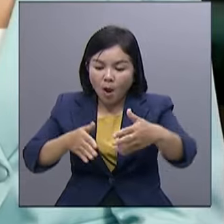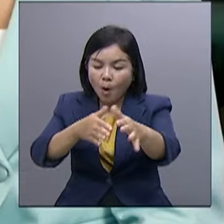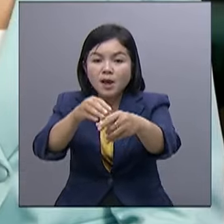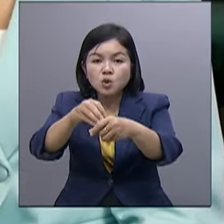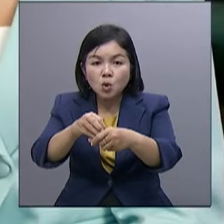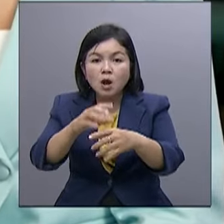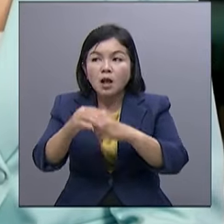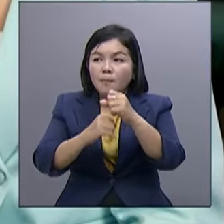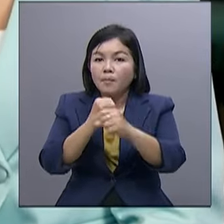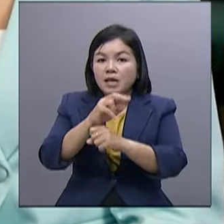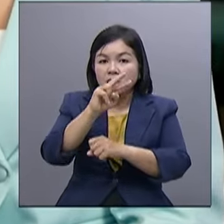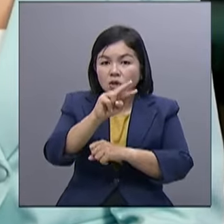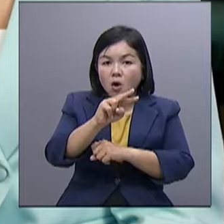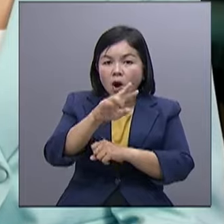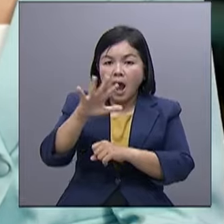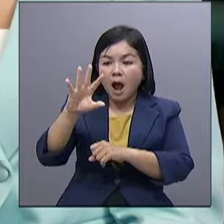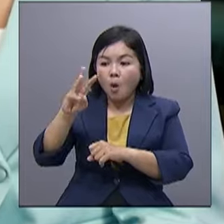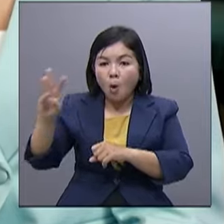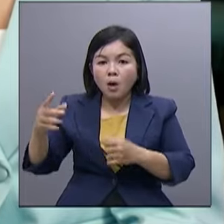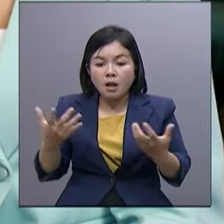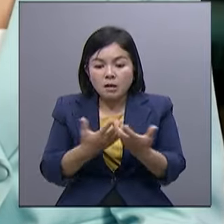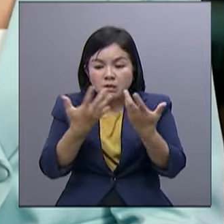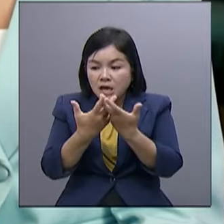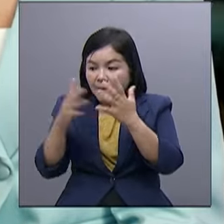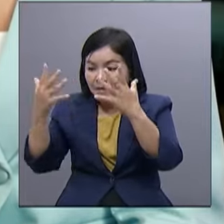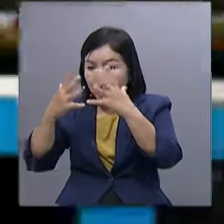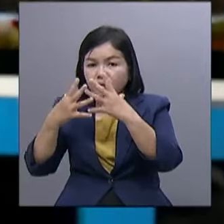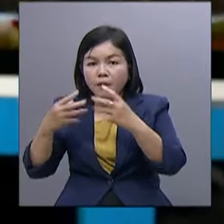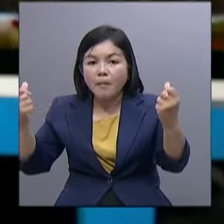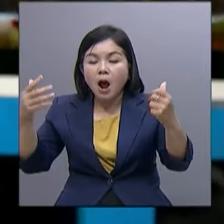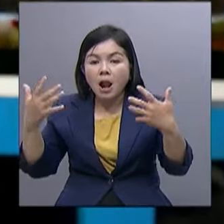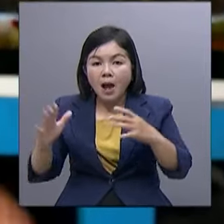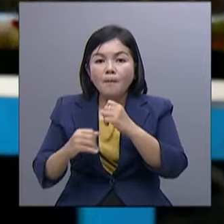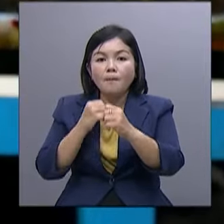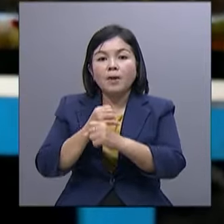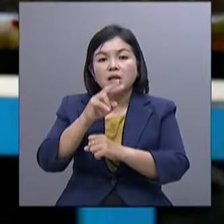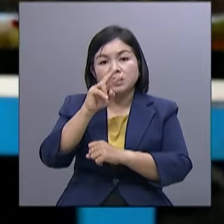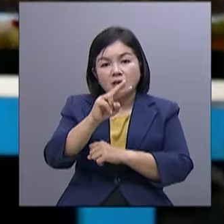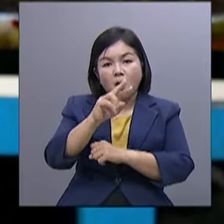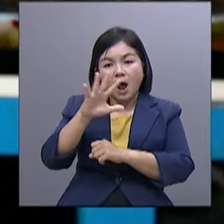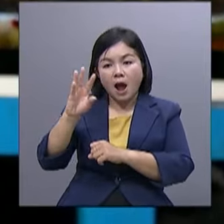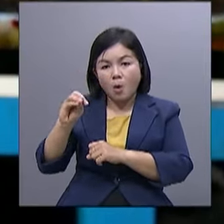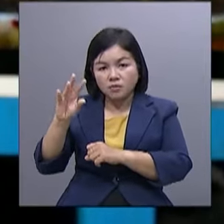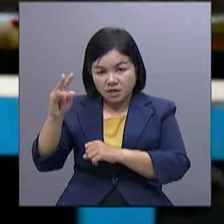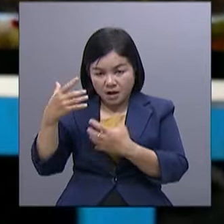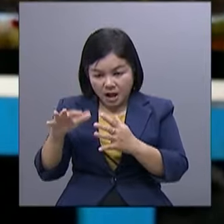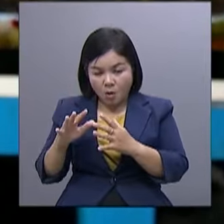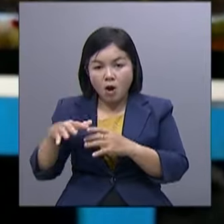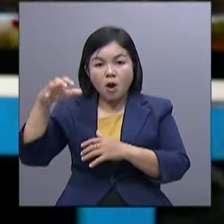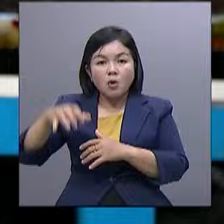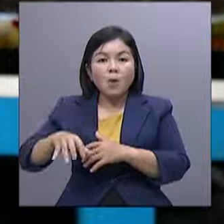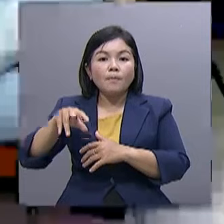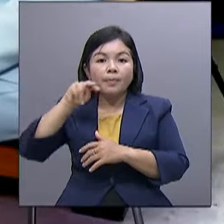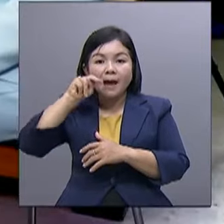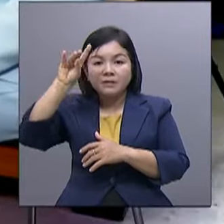ก็เกิดอย่างรวดเร็วมากหญ้ารดุบเลยเพราะขึ้นมาต้นปี 67กรมทรัพยากรทางทะเลก็รีบตั้งคณะกรรมการแก้วิกต